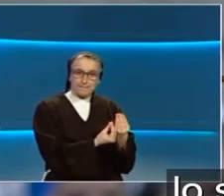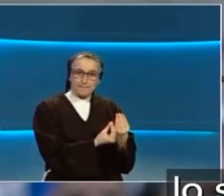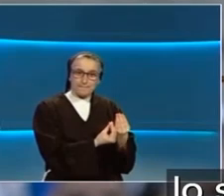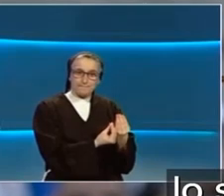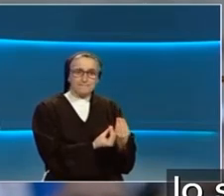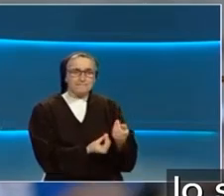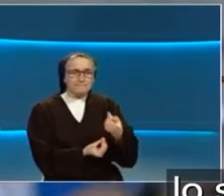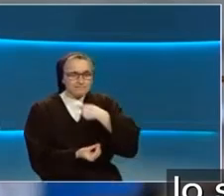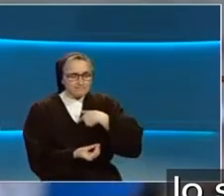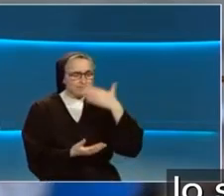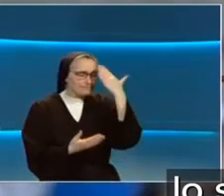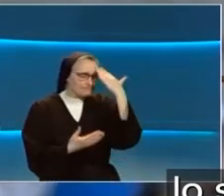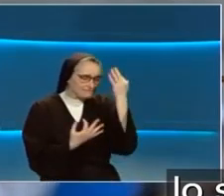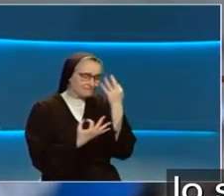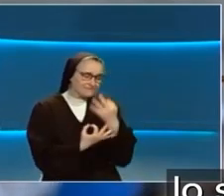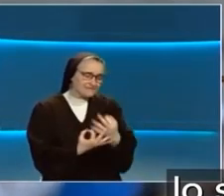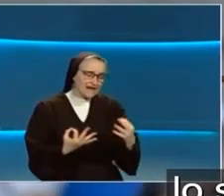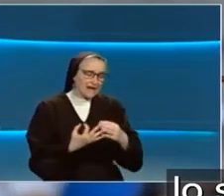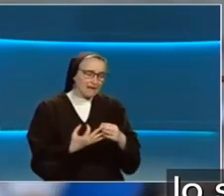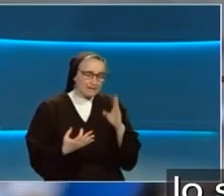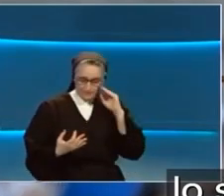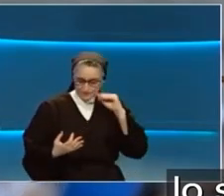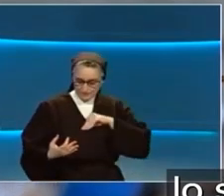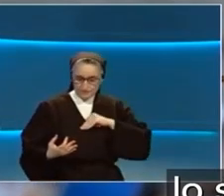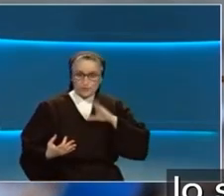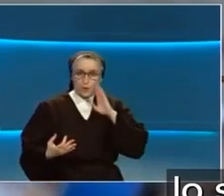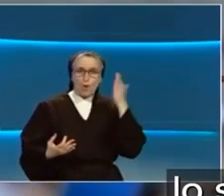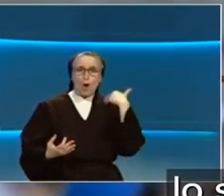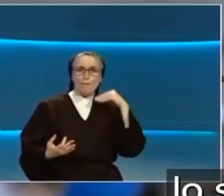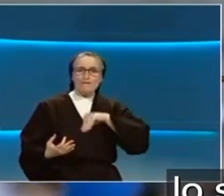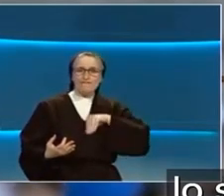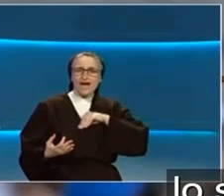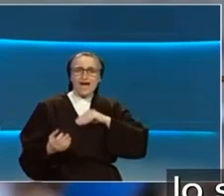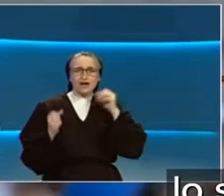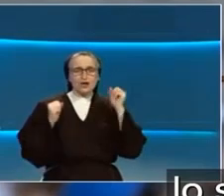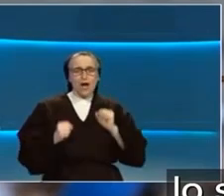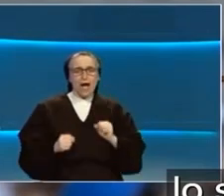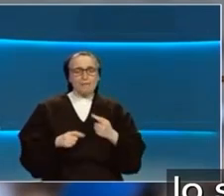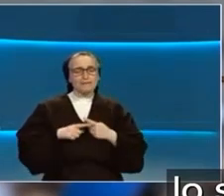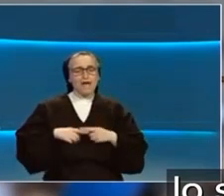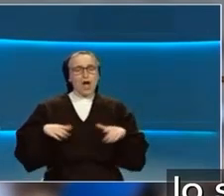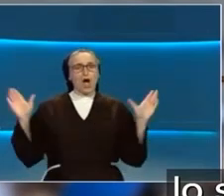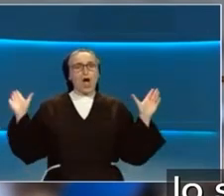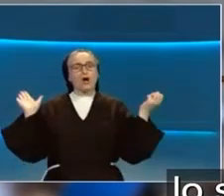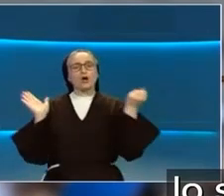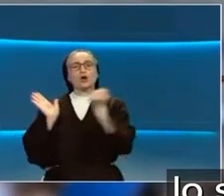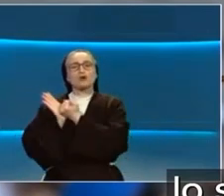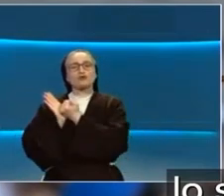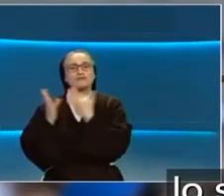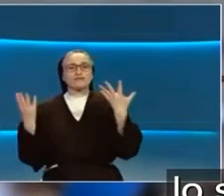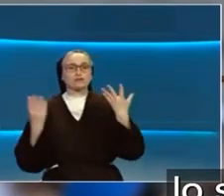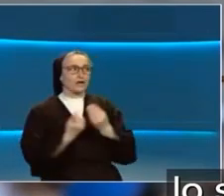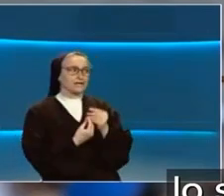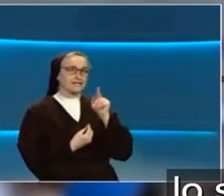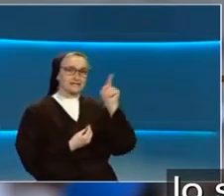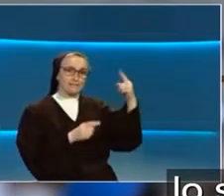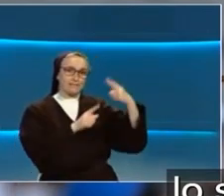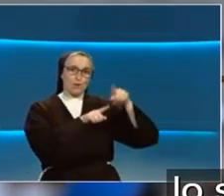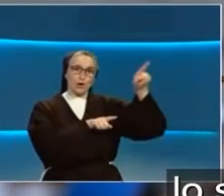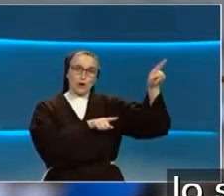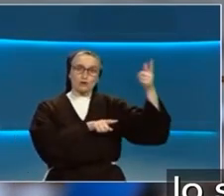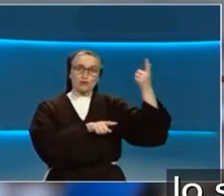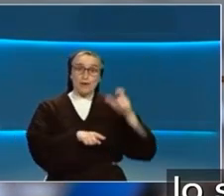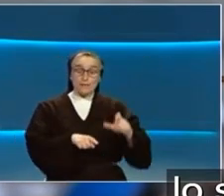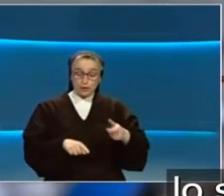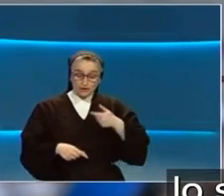Lo sappiamo, l'uomo vecchio che è in noi è stato crocifisso con Lui, affinché